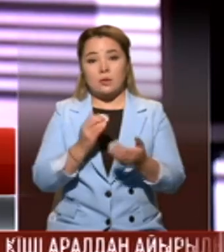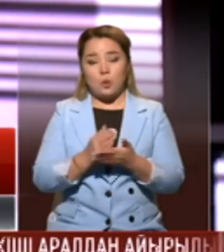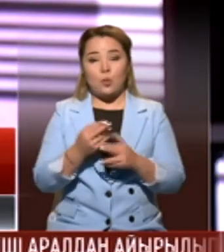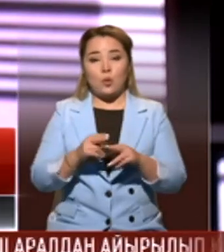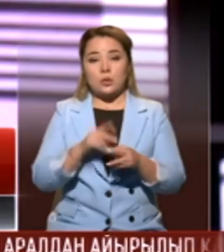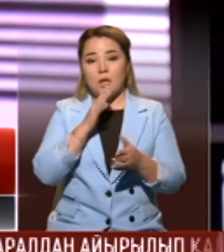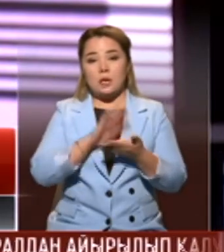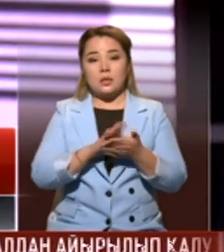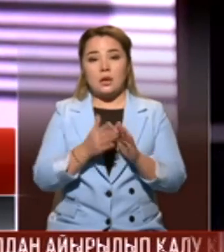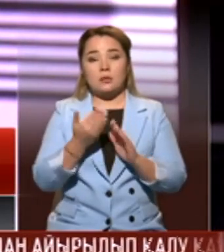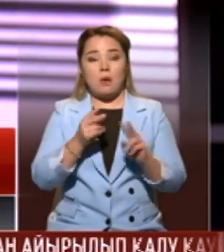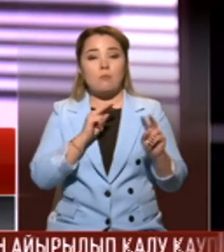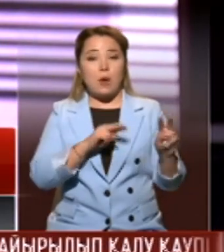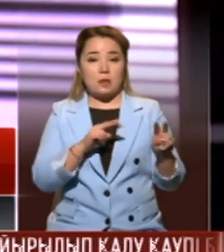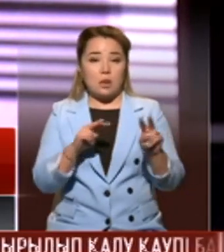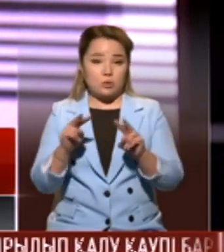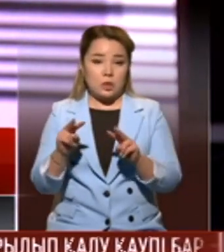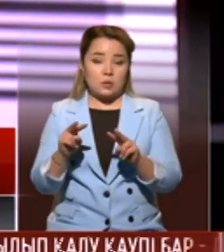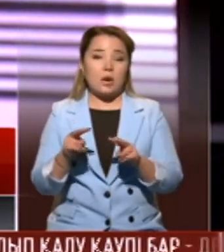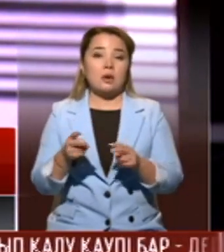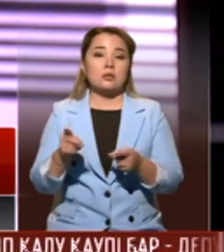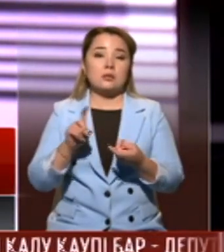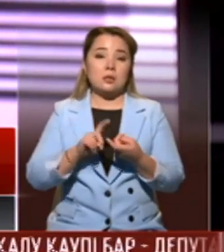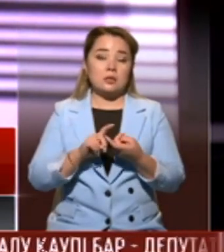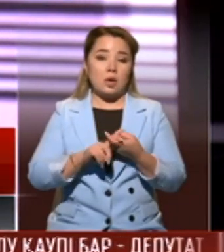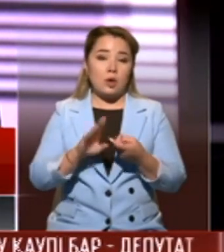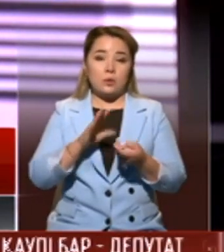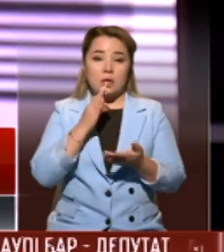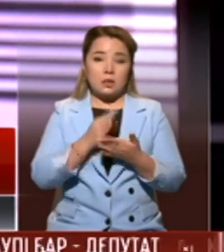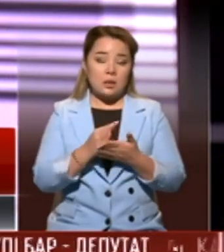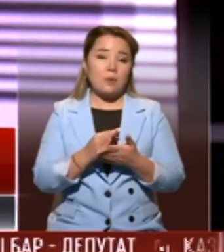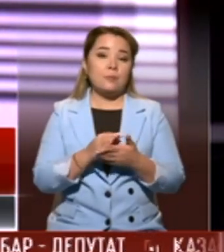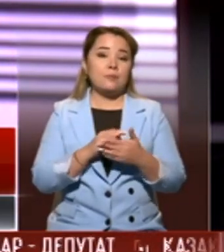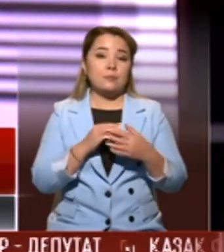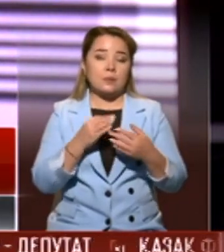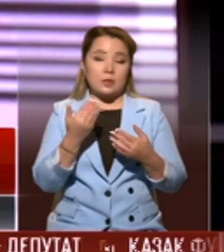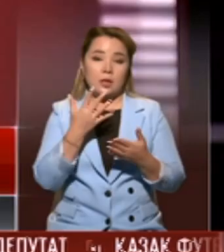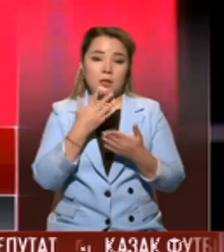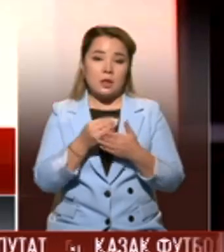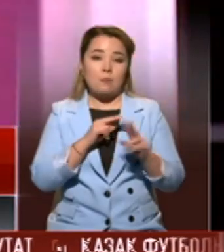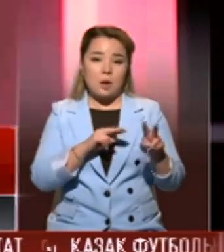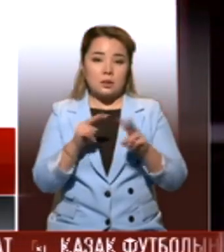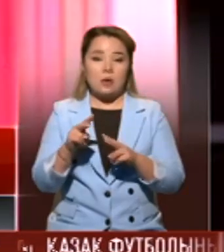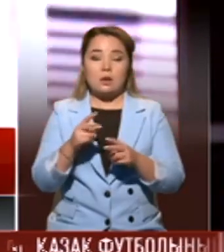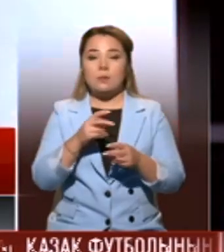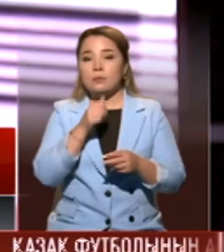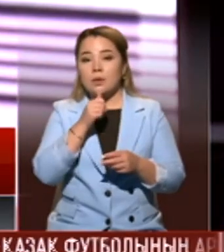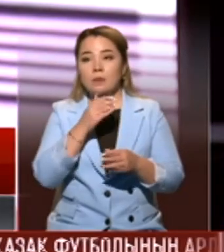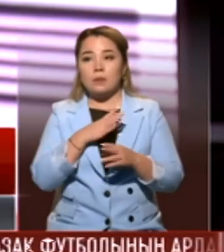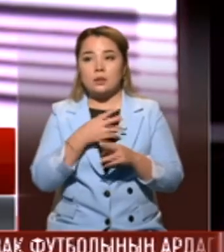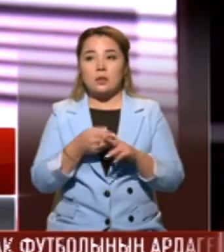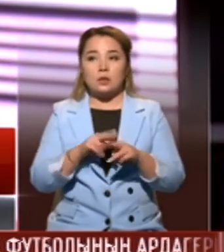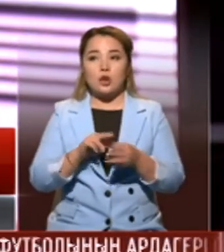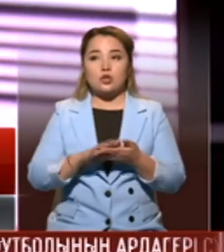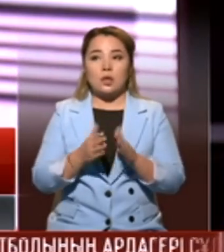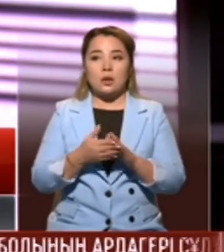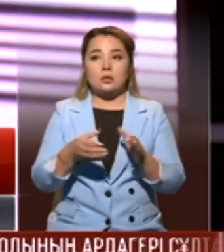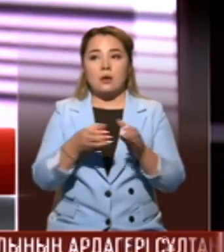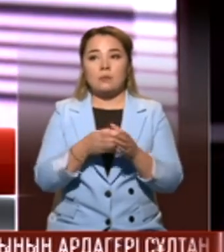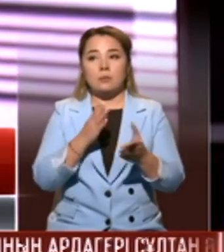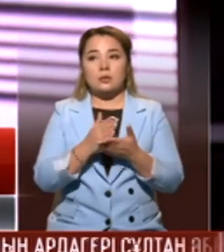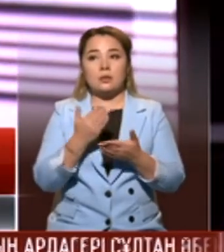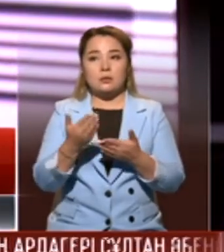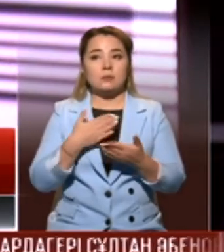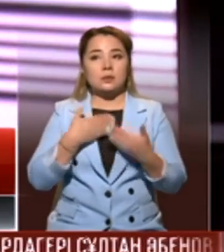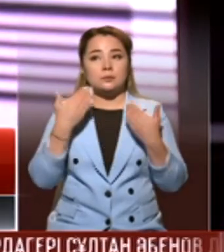осы кезде бақылаушыларды, әсіресе тәуелсіз бақылаушыларды бір амалын тауып сайлау учаскесіне шығарып жіберуге көптеген жағдайлар болды да. Ана жерде